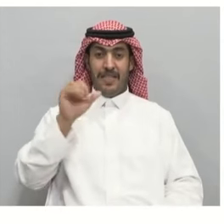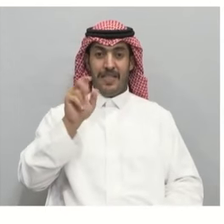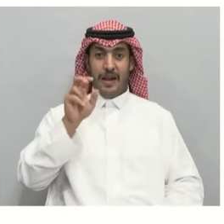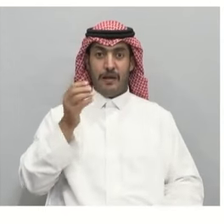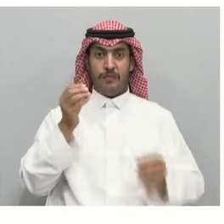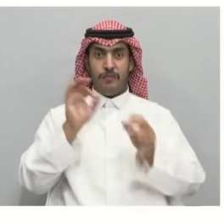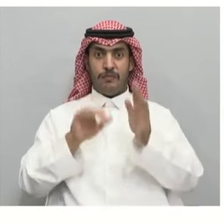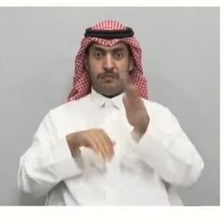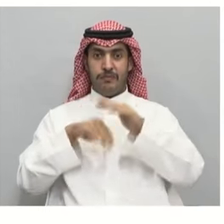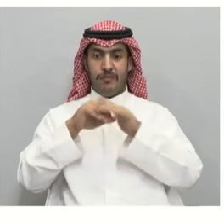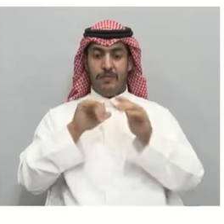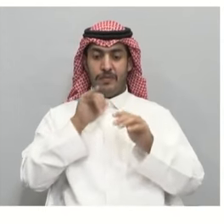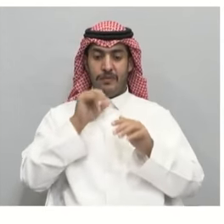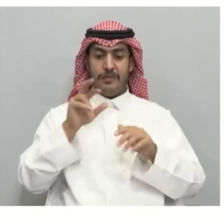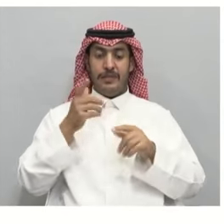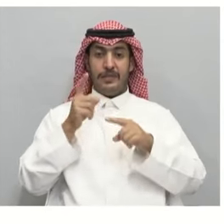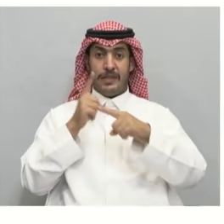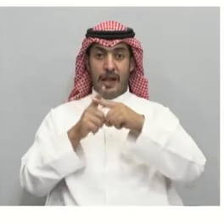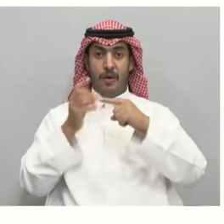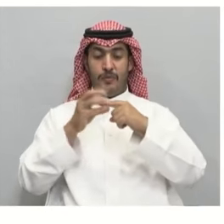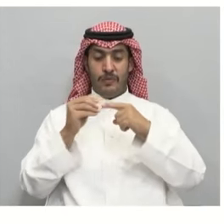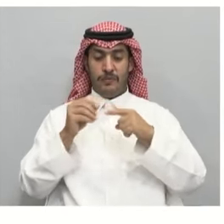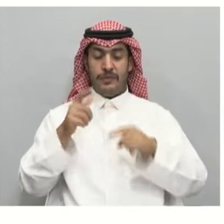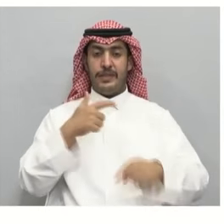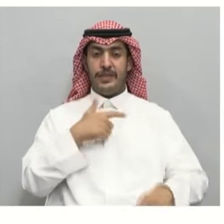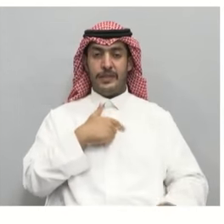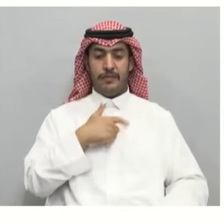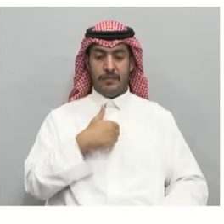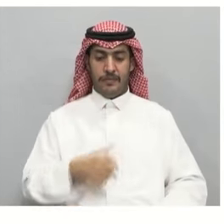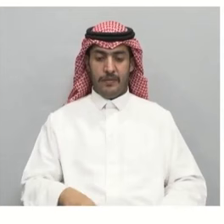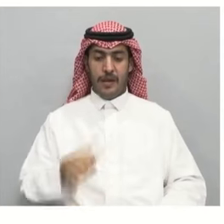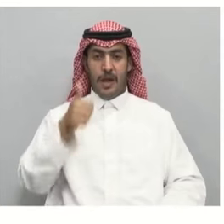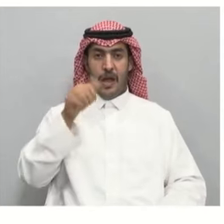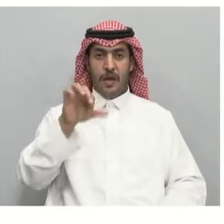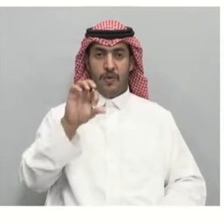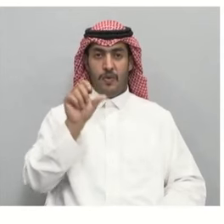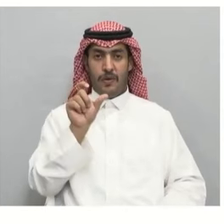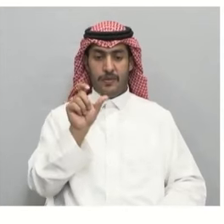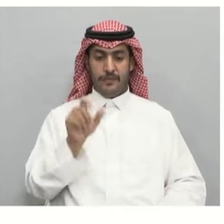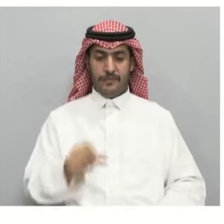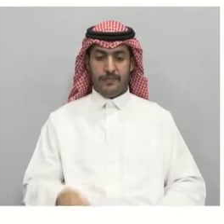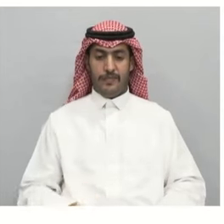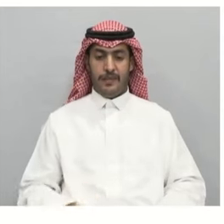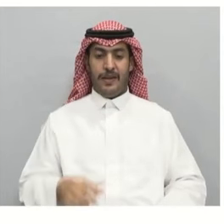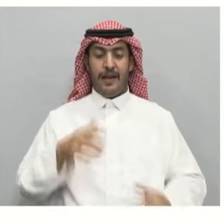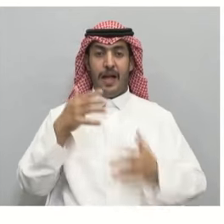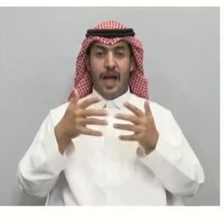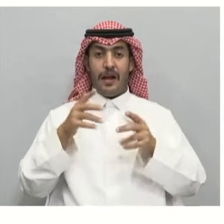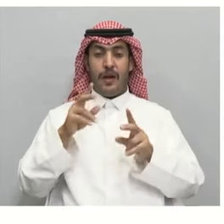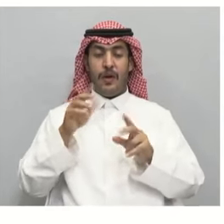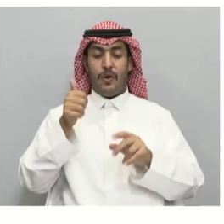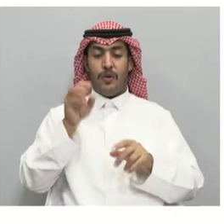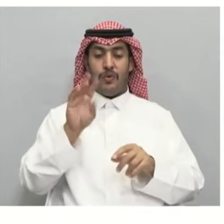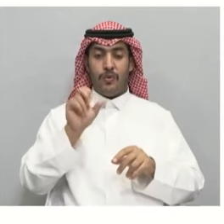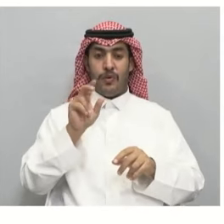مشحونه سواء بشحنه سالبه او موجبه تسمى ايون حركه الالكترونات في